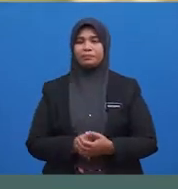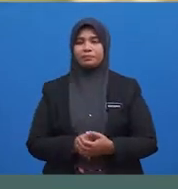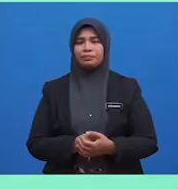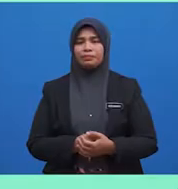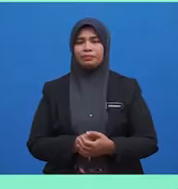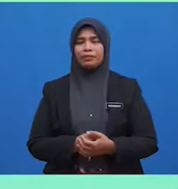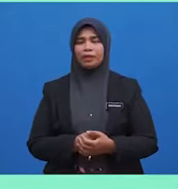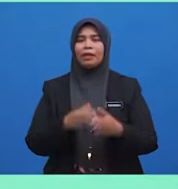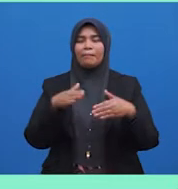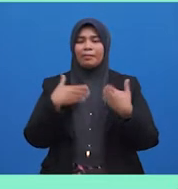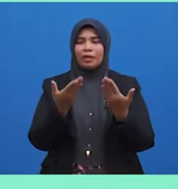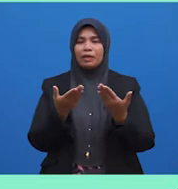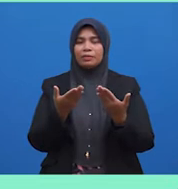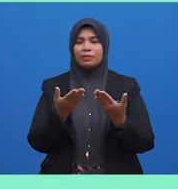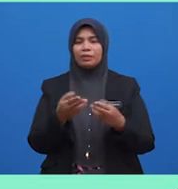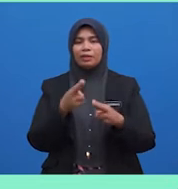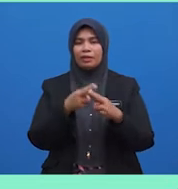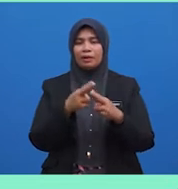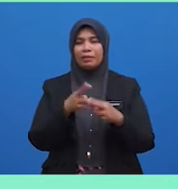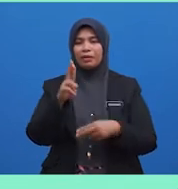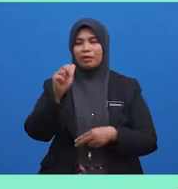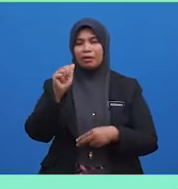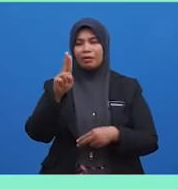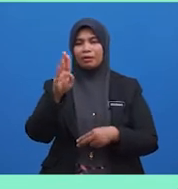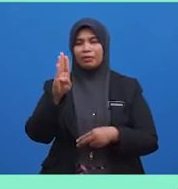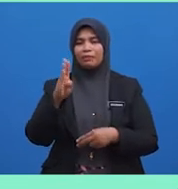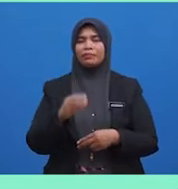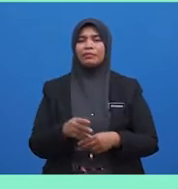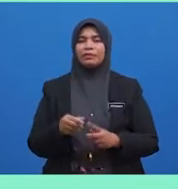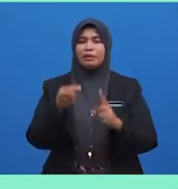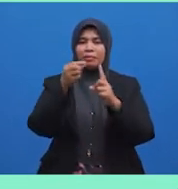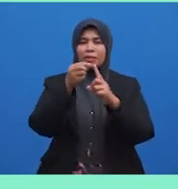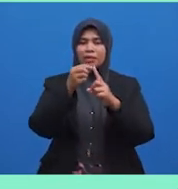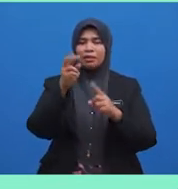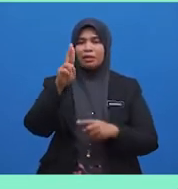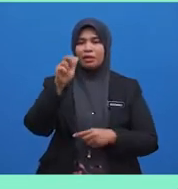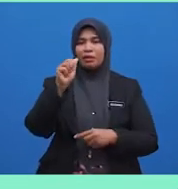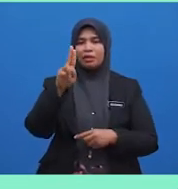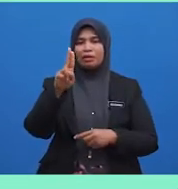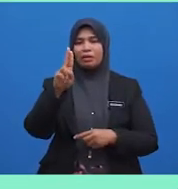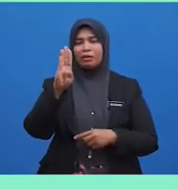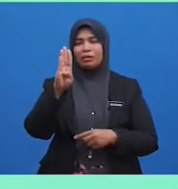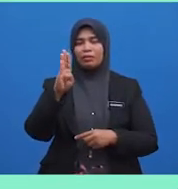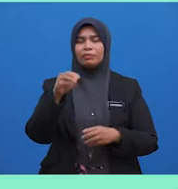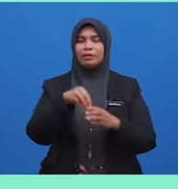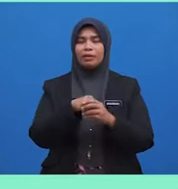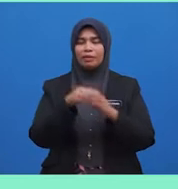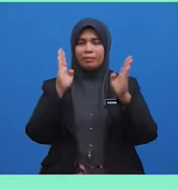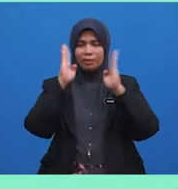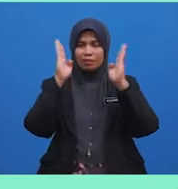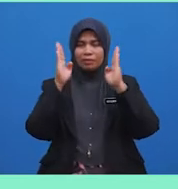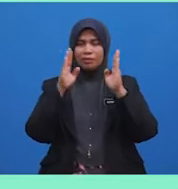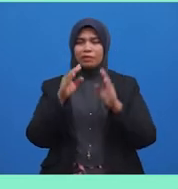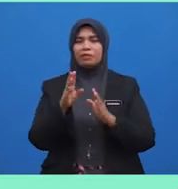Karak. Bagaimana nama Rauk diperoleh? Perkataan Rauk dalam bahasa Melayu